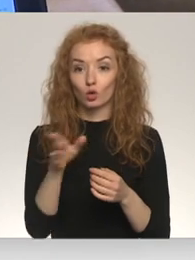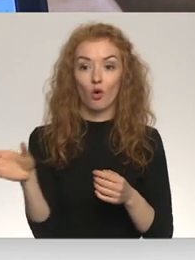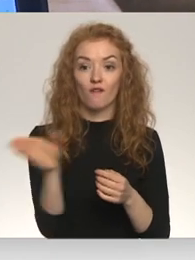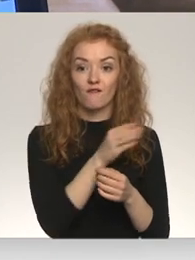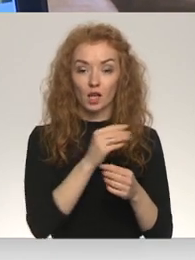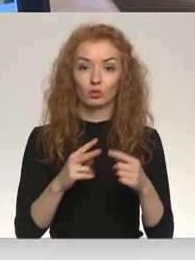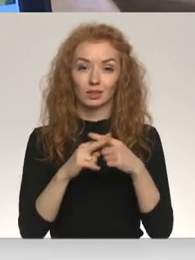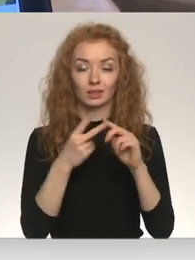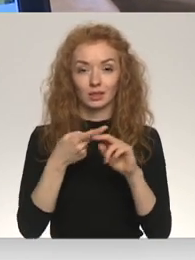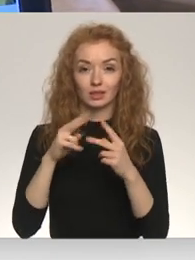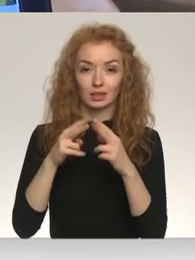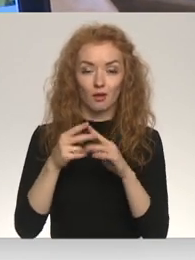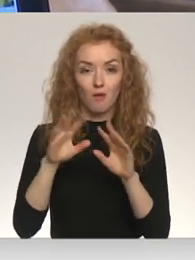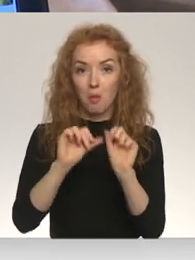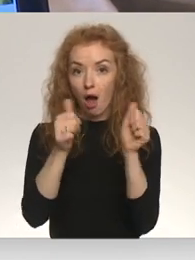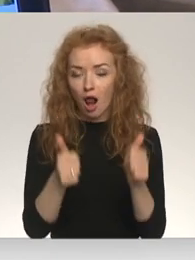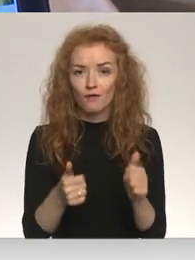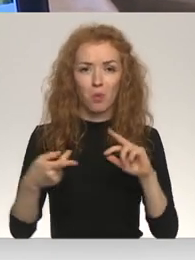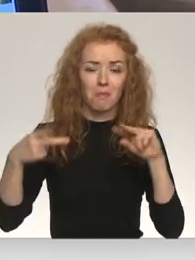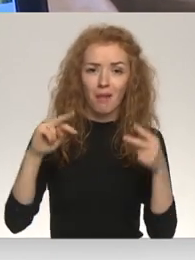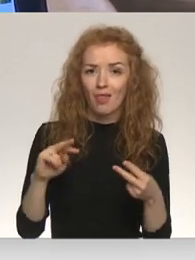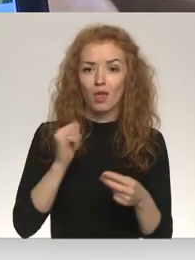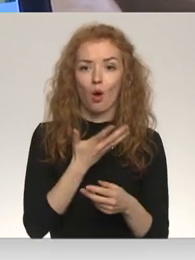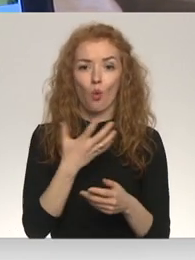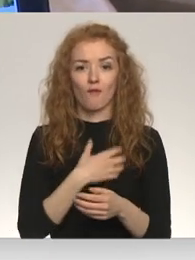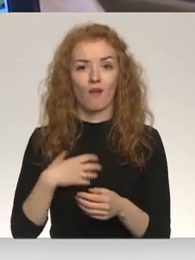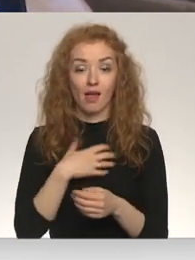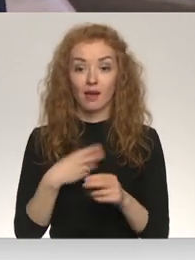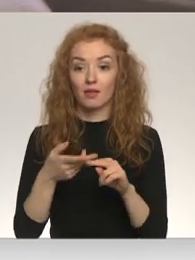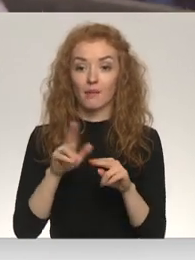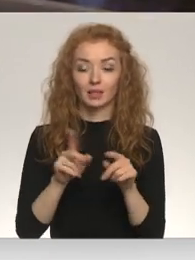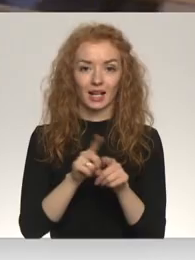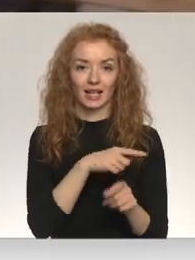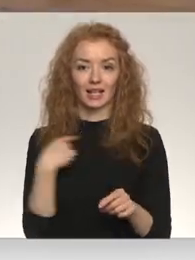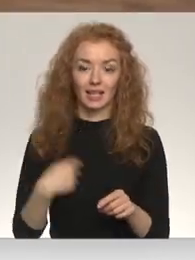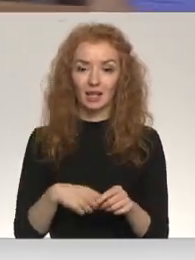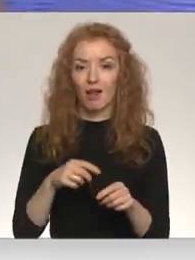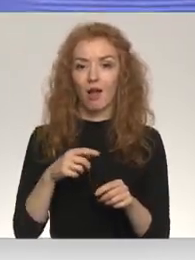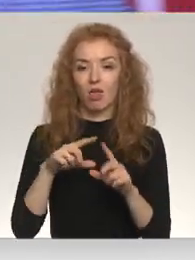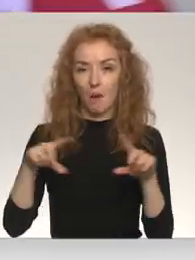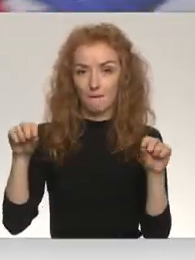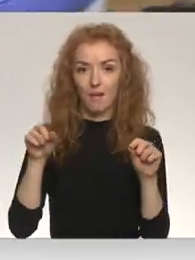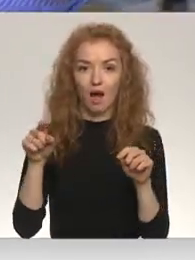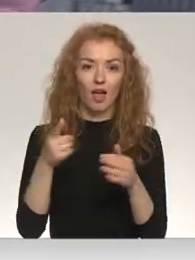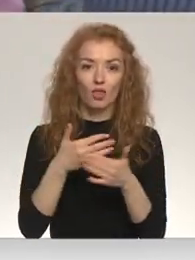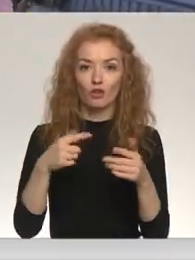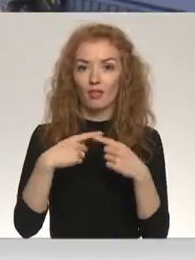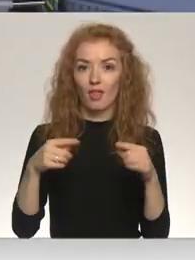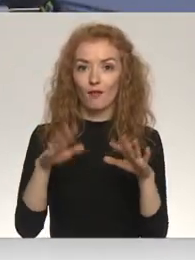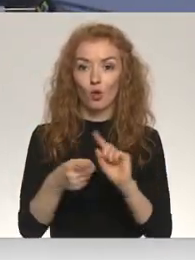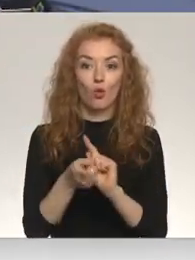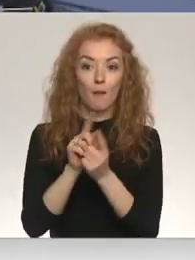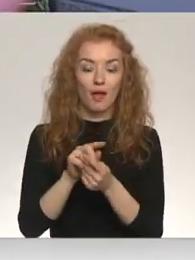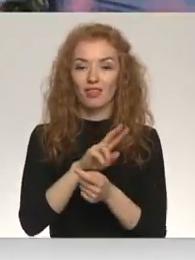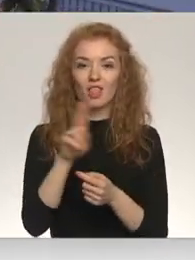savienojumu variantus izdeformēt, pārveidot, pārmainīt, ja kaut ko vajag. Tā kā arī Ķīnā, Japānā pagods, kas te taisīs, kas detaļas var nomainīt. Jā,